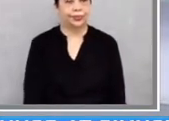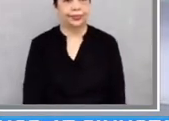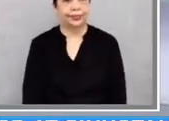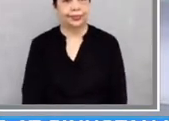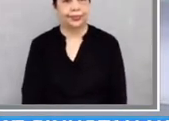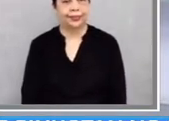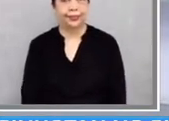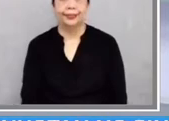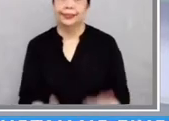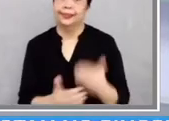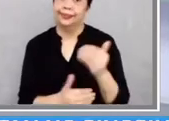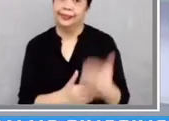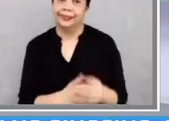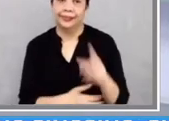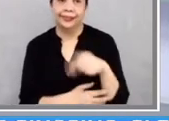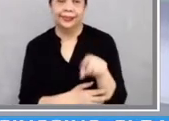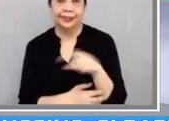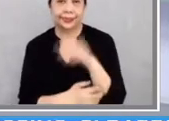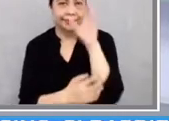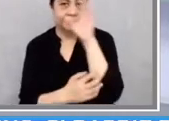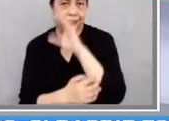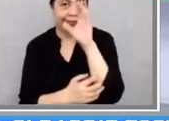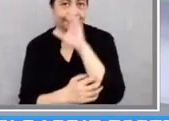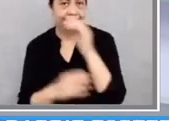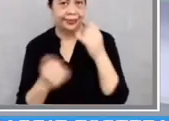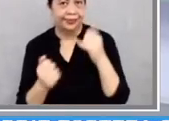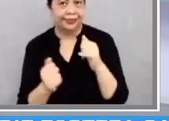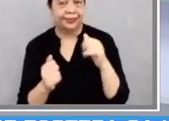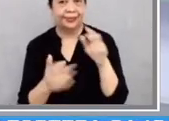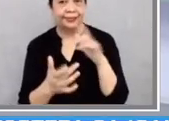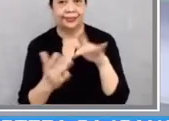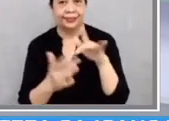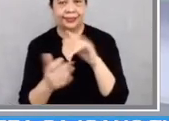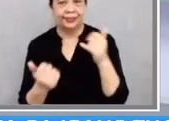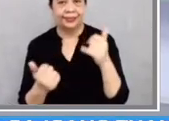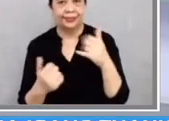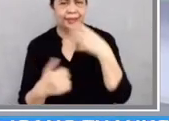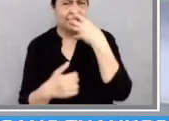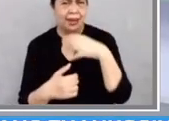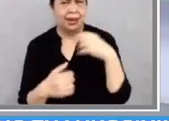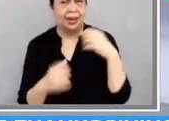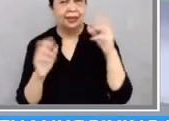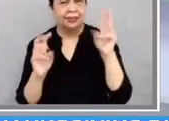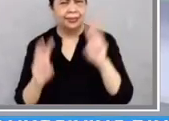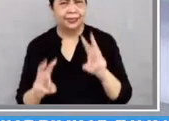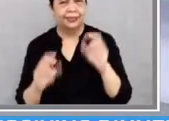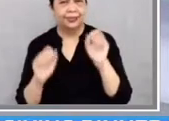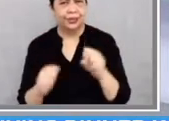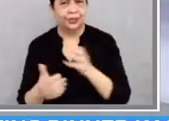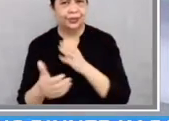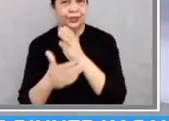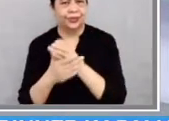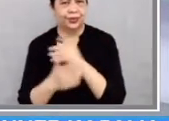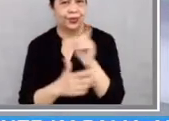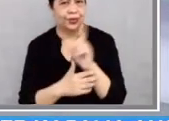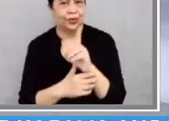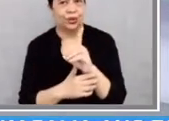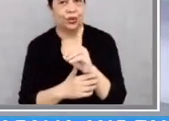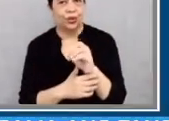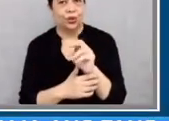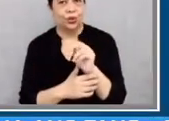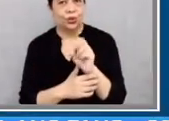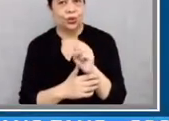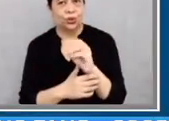Samantala, sa mga naghahanap pa rin dyan ng pasyalan ngayon pong tag-init, isa sa mga pupwede ninyong puntahan ang Don Sol,